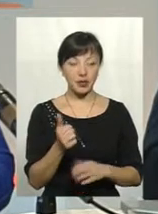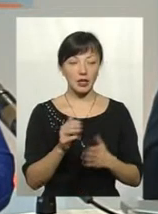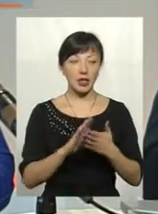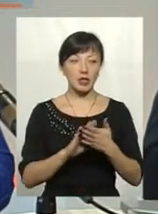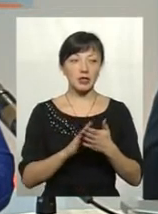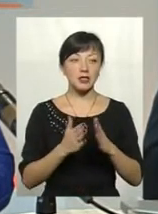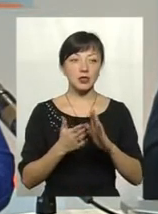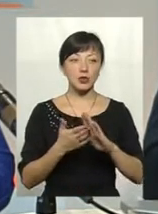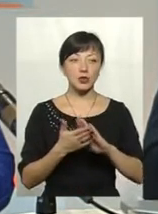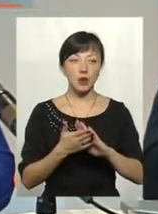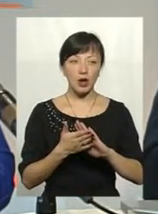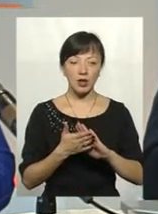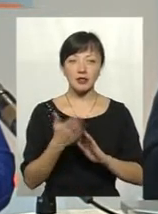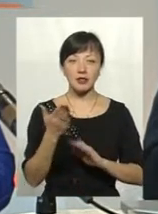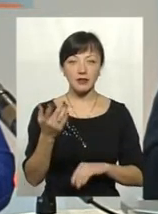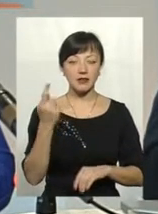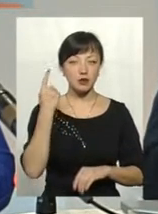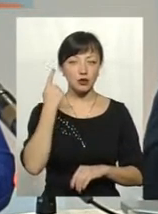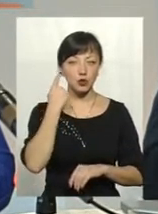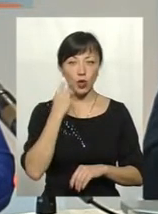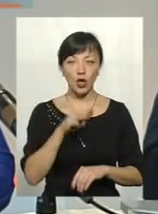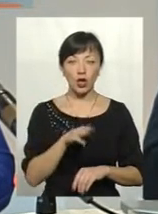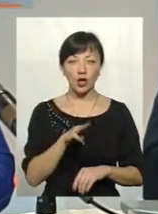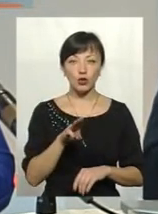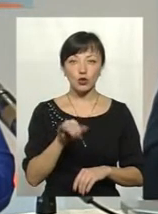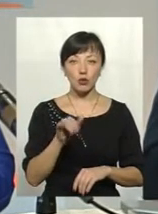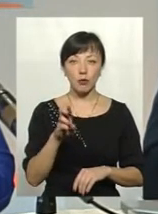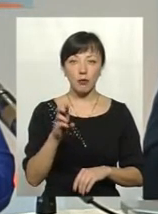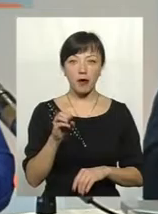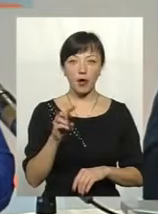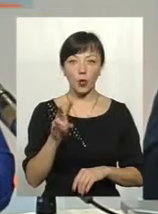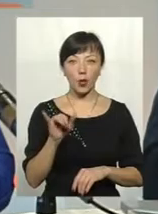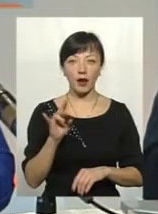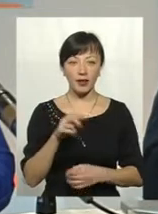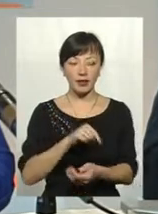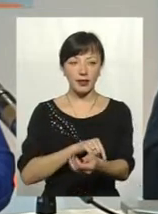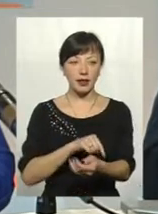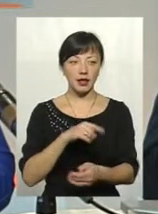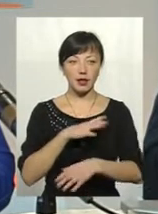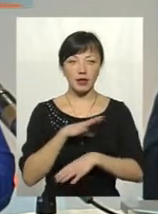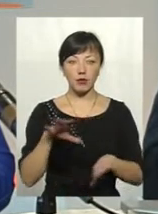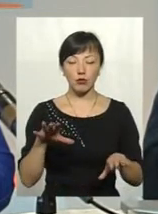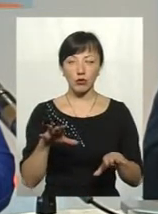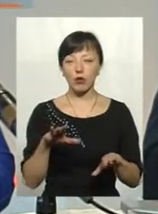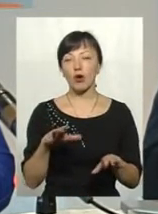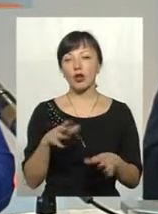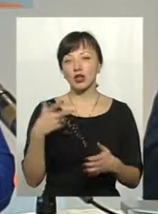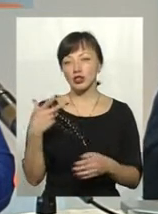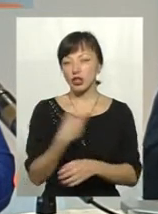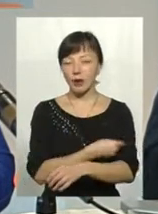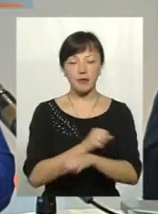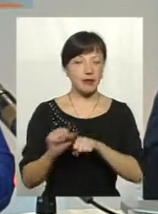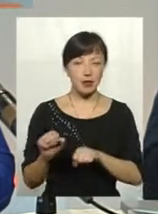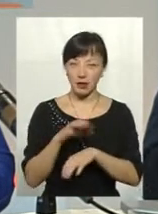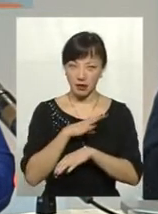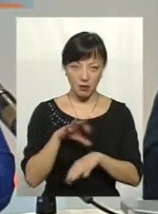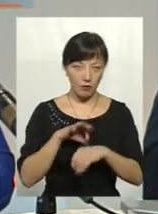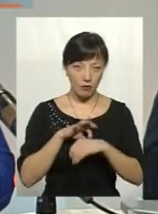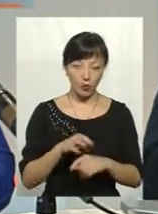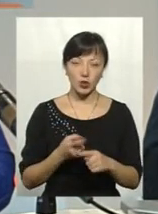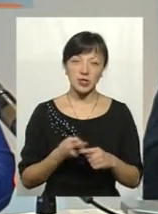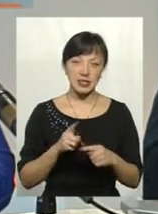Ситуацію із туберкуліном ви чули. Туберкуліну не було, туберкульонна діагностика не проводиться, вакцини БЦЖ не було, щеплення не проводилися. І